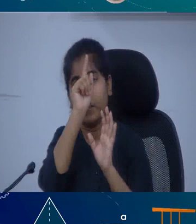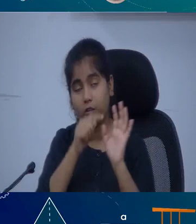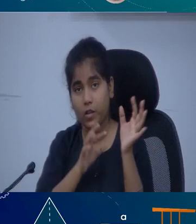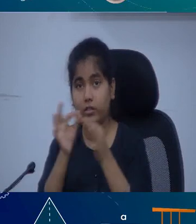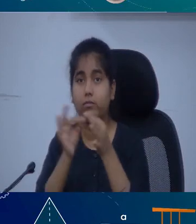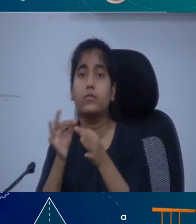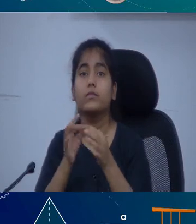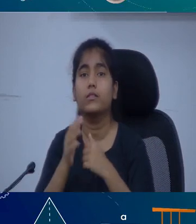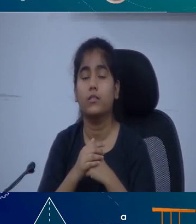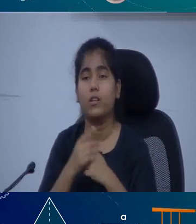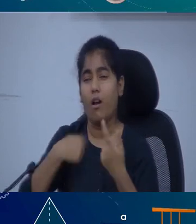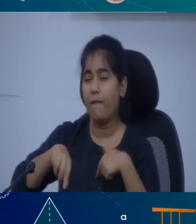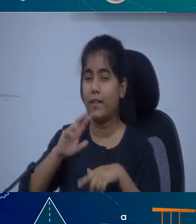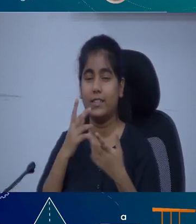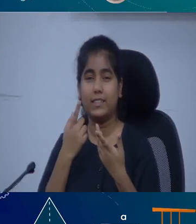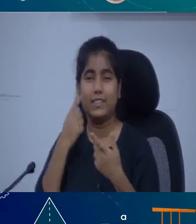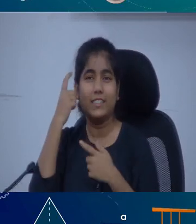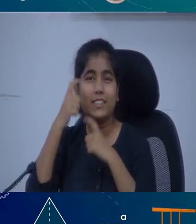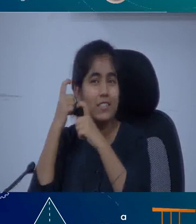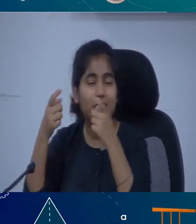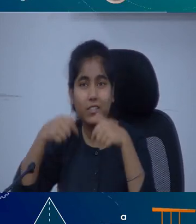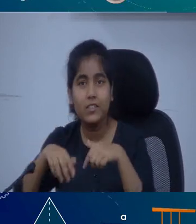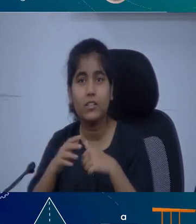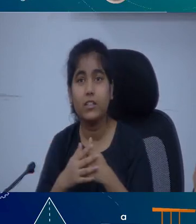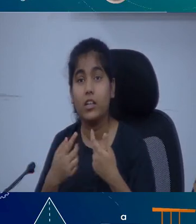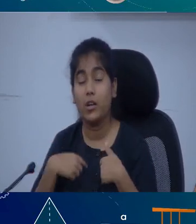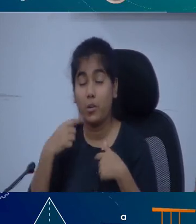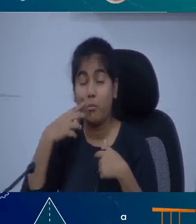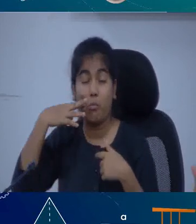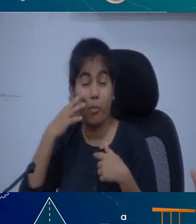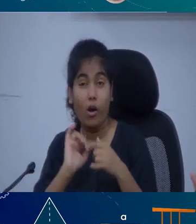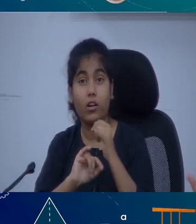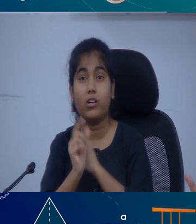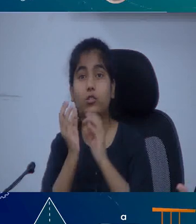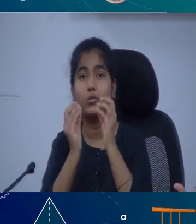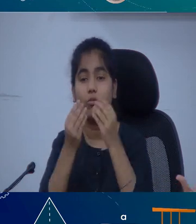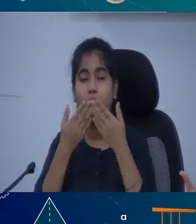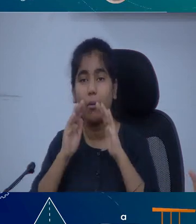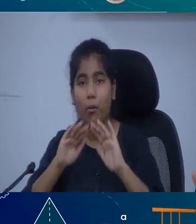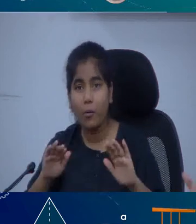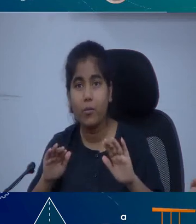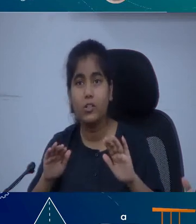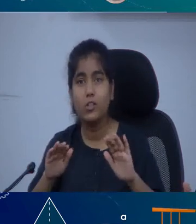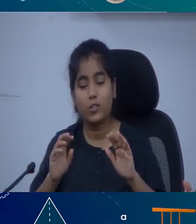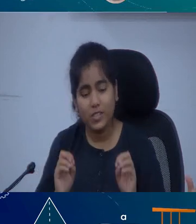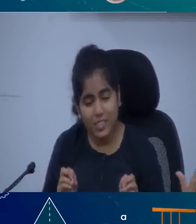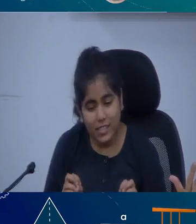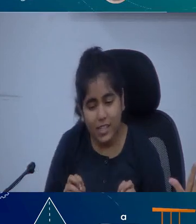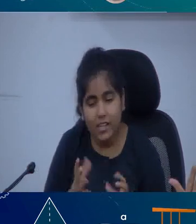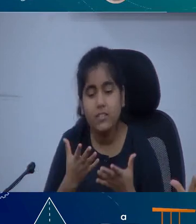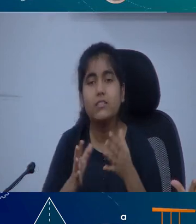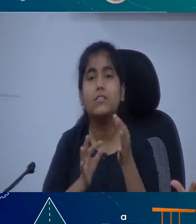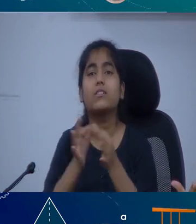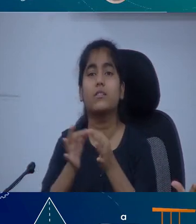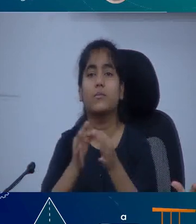बस इन्हीं 10 मेन फीचर्स को और इस सुगम्यता के फीचर्स को समझाने के लिए हमने सोचा कि इस